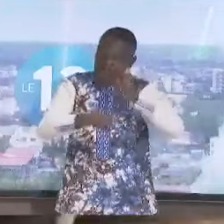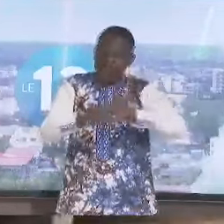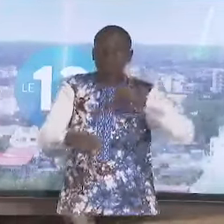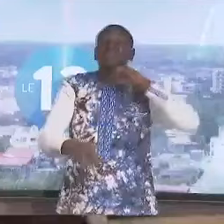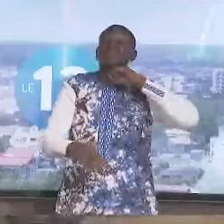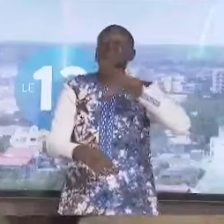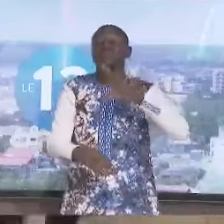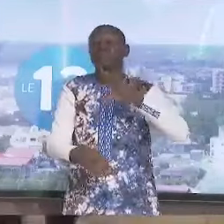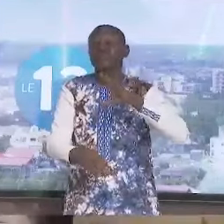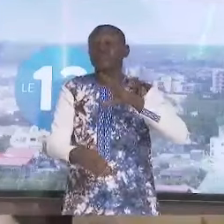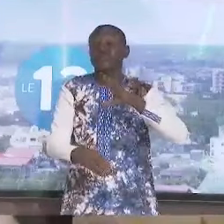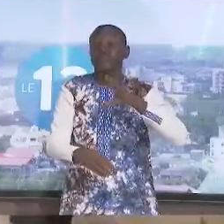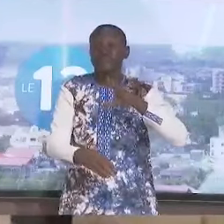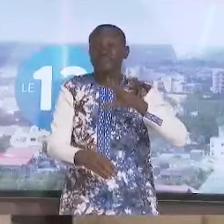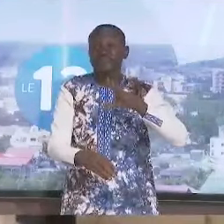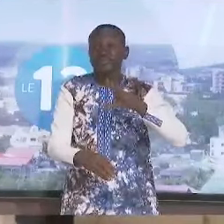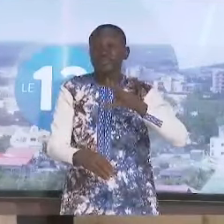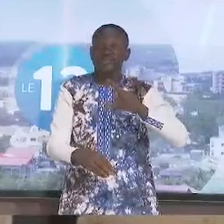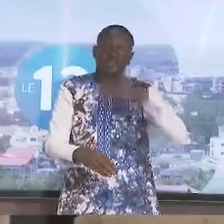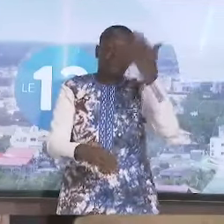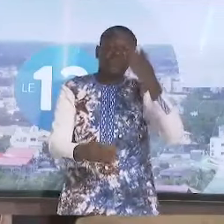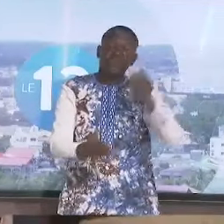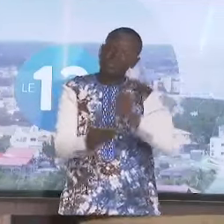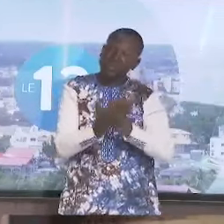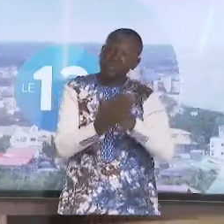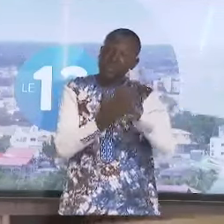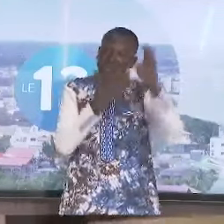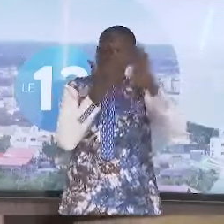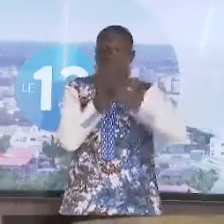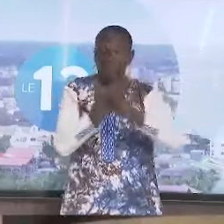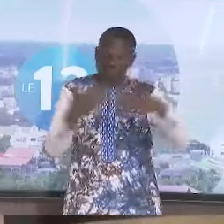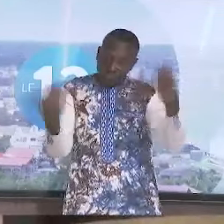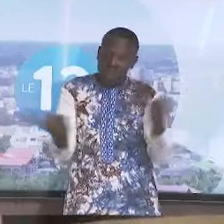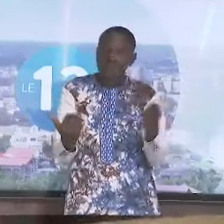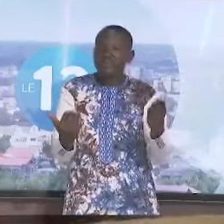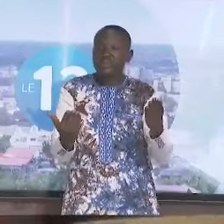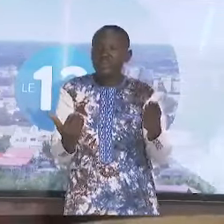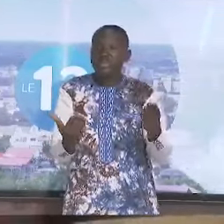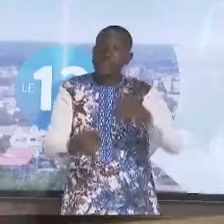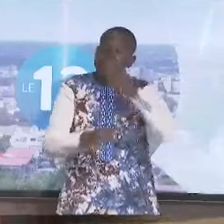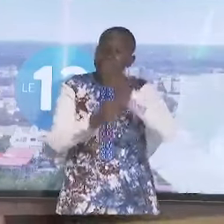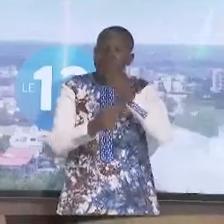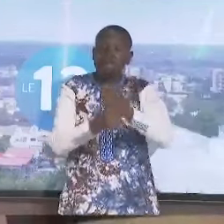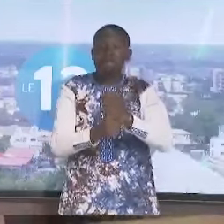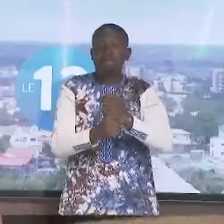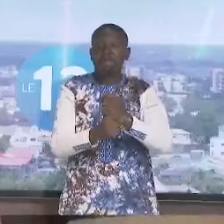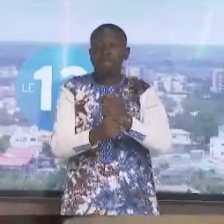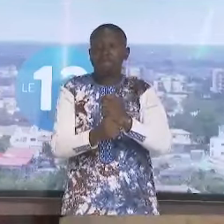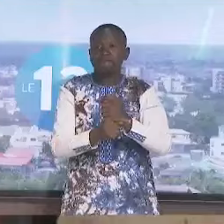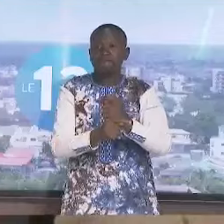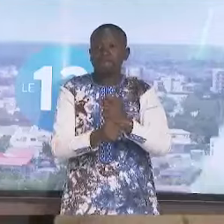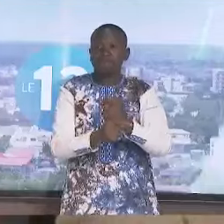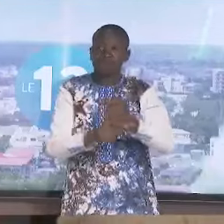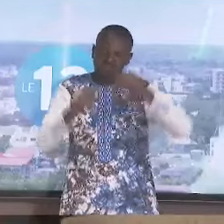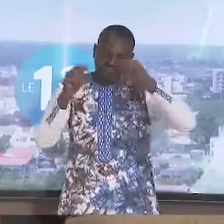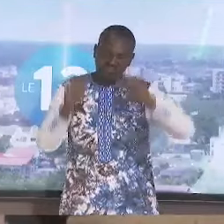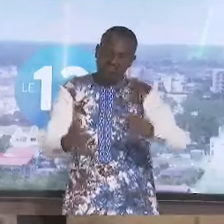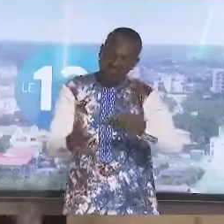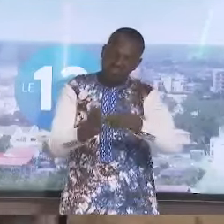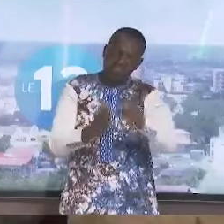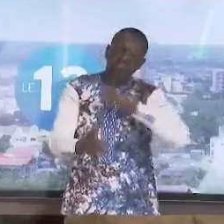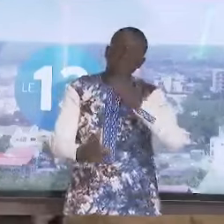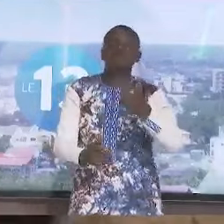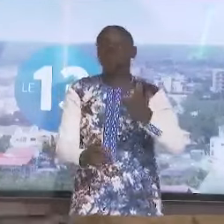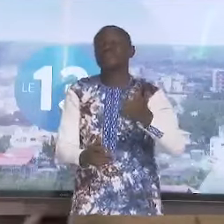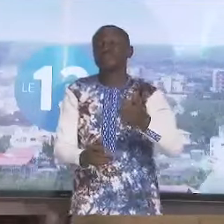l'été, le 5 janvier, nous on est là. On travaillait, on ne payait pas. On dit tout le monde,